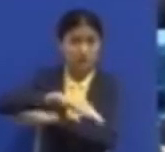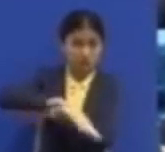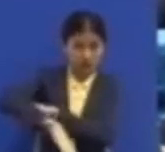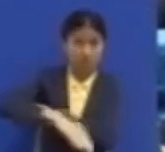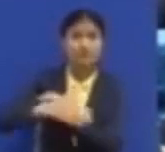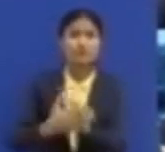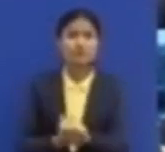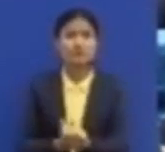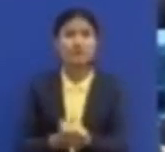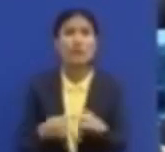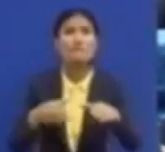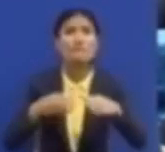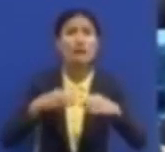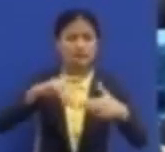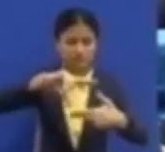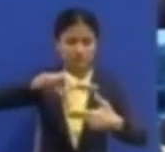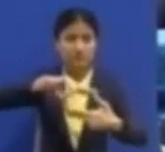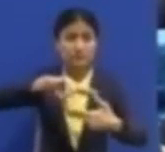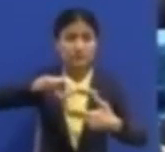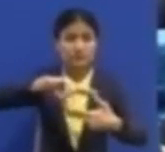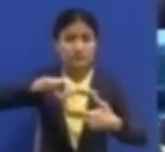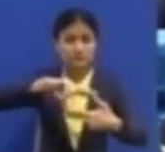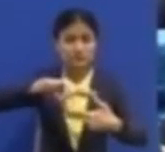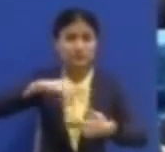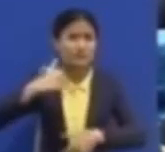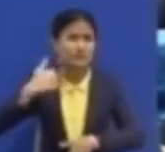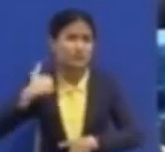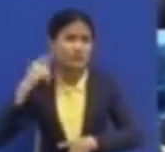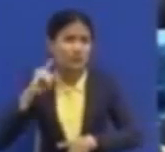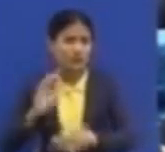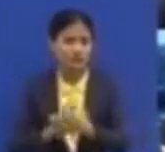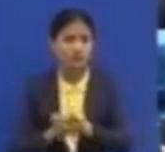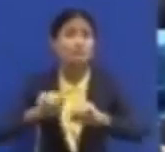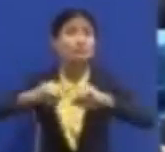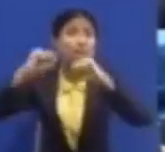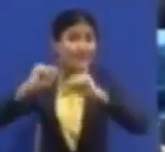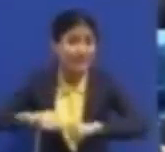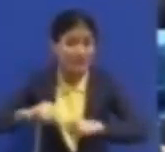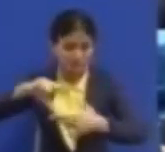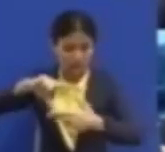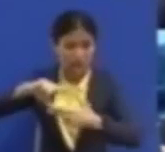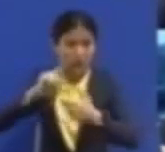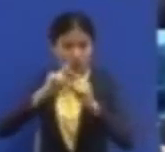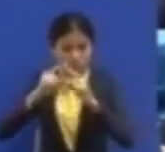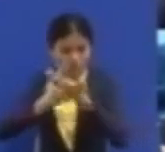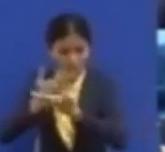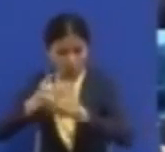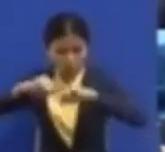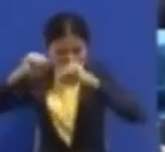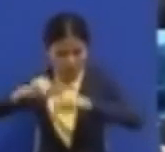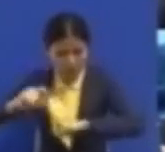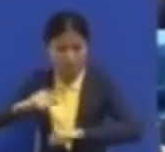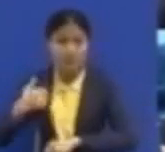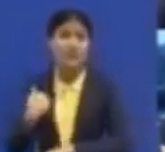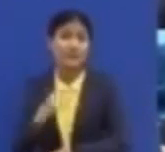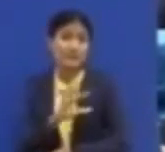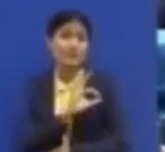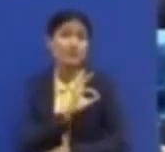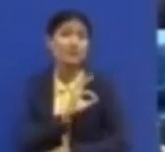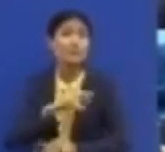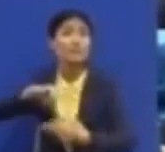คพลังประชารัฐเนี่ยเรามีมติในการที่จะเสนอสมาชิกของพรรคพลังประชารั